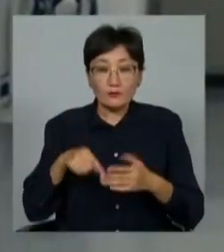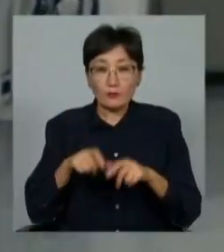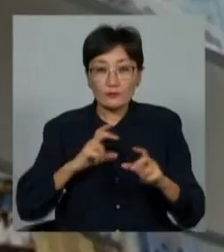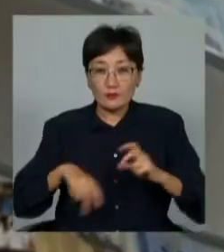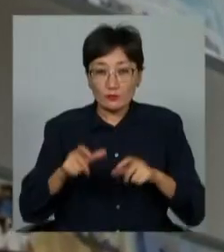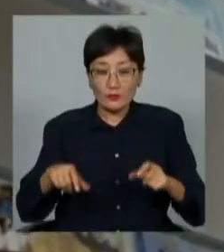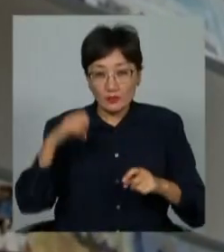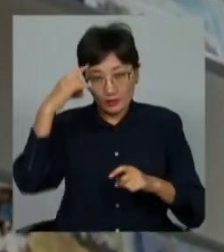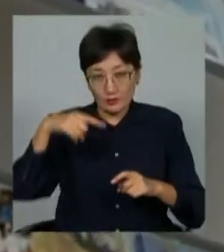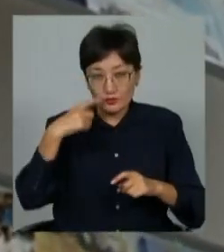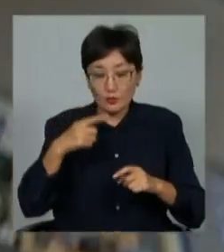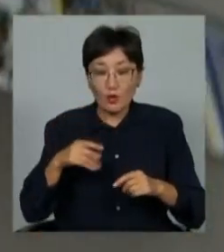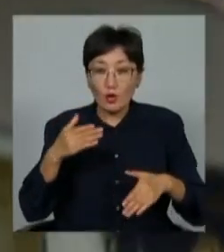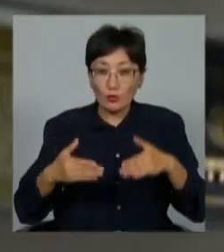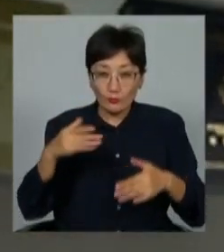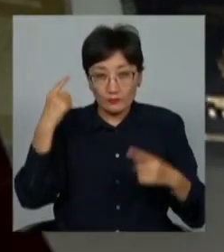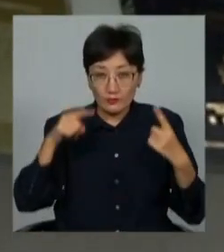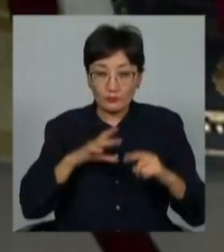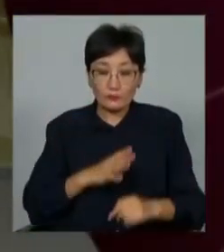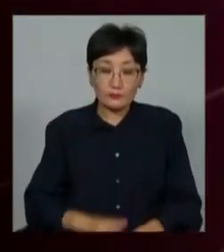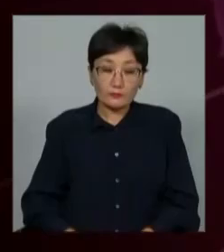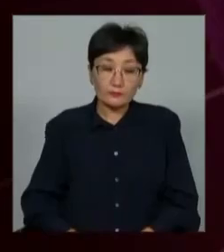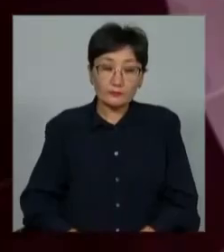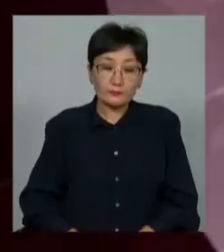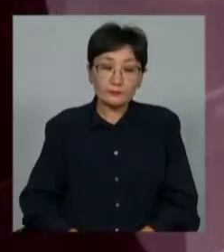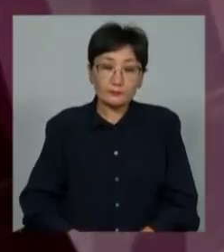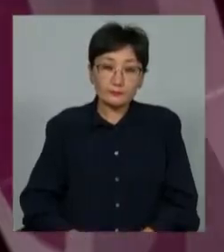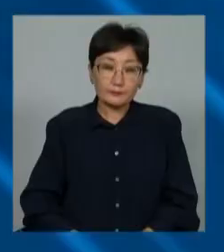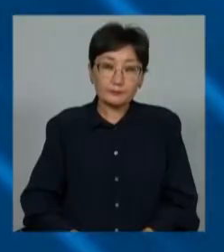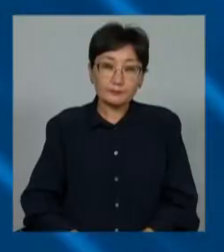студент қазақша сөйлейтін робот жасап шығарды.